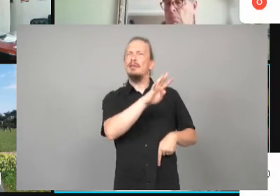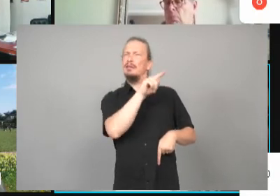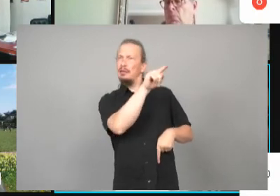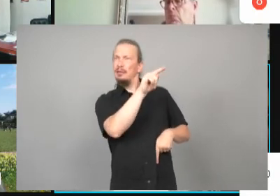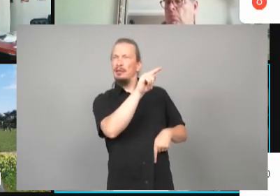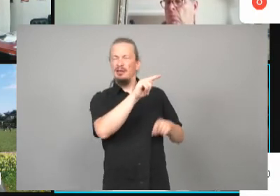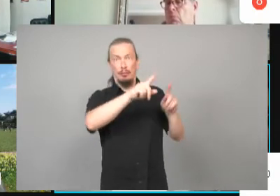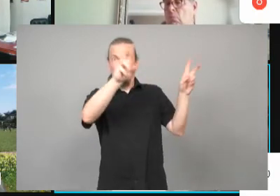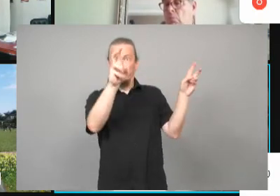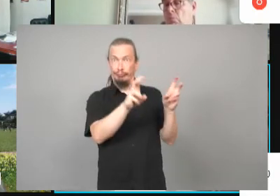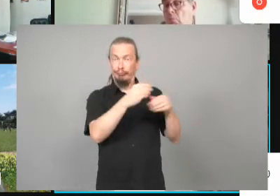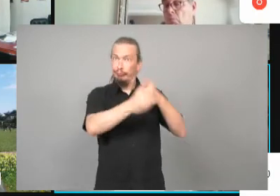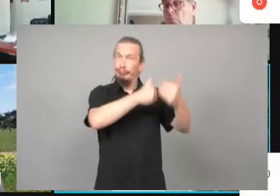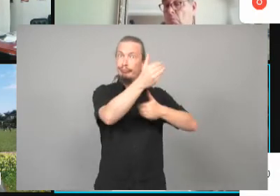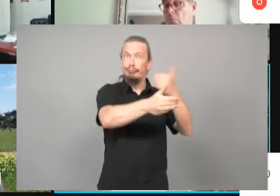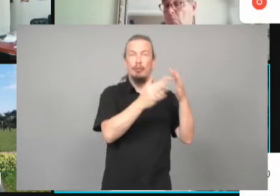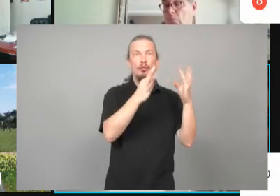climatique.